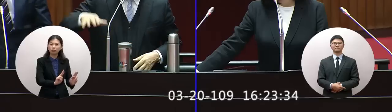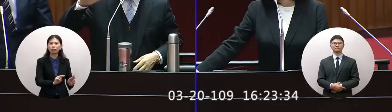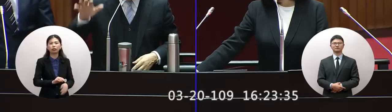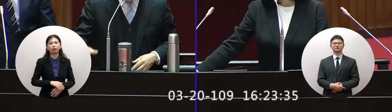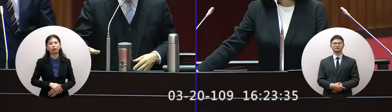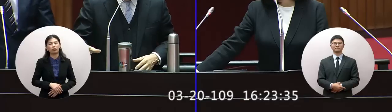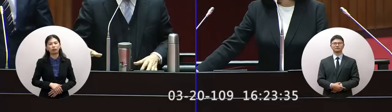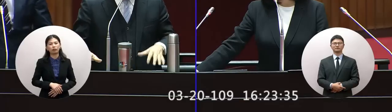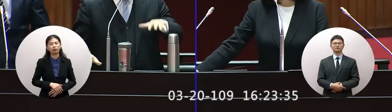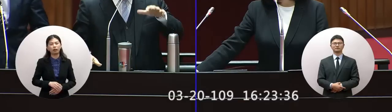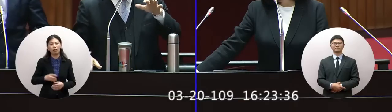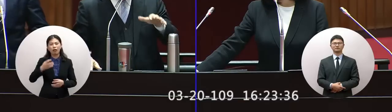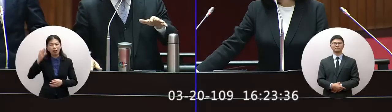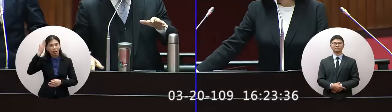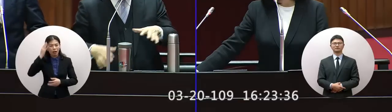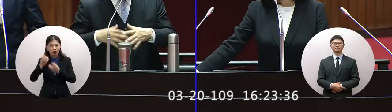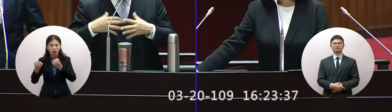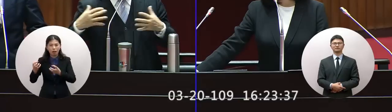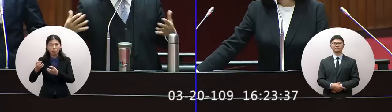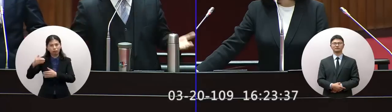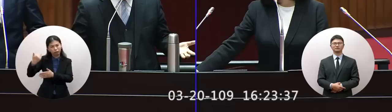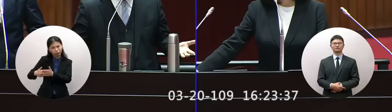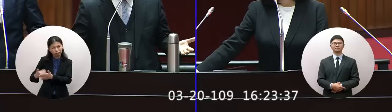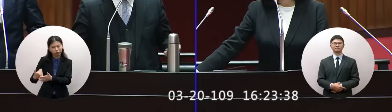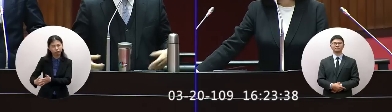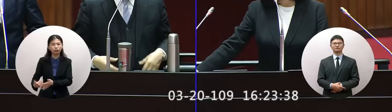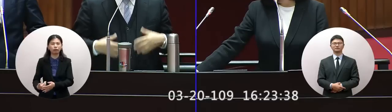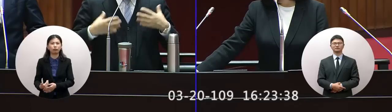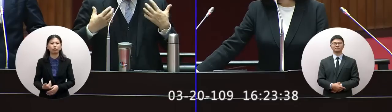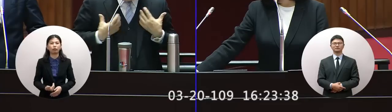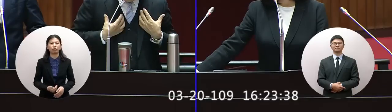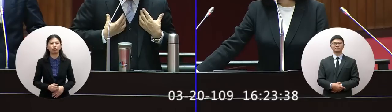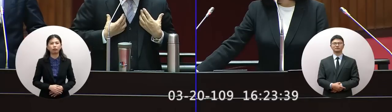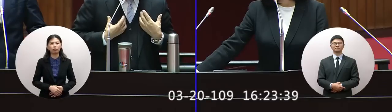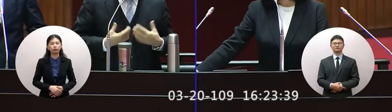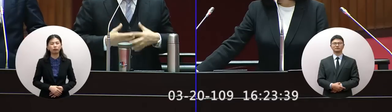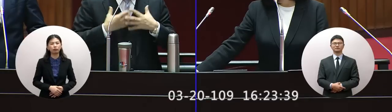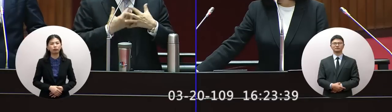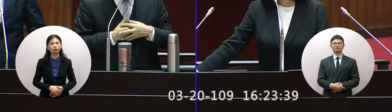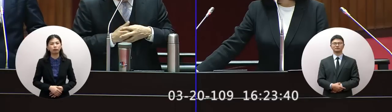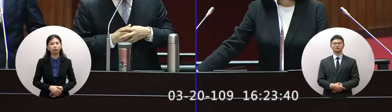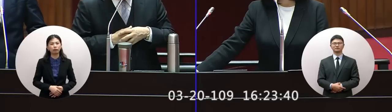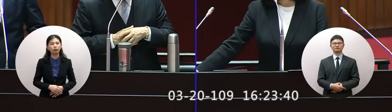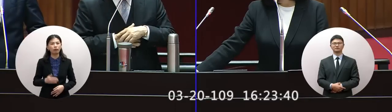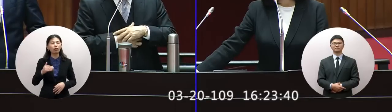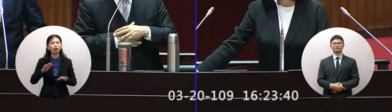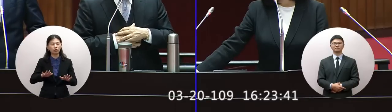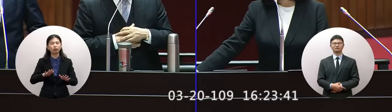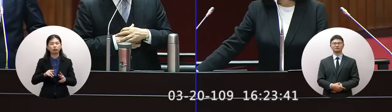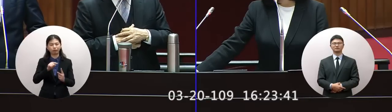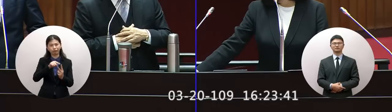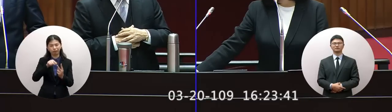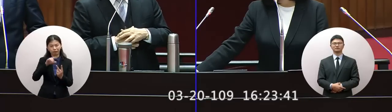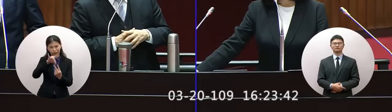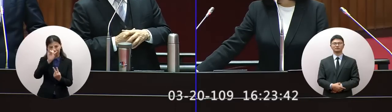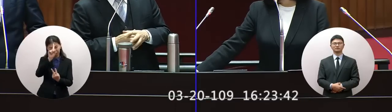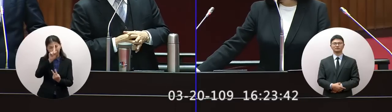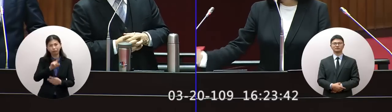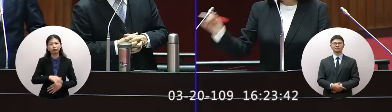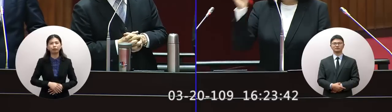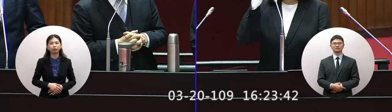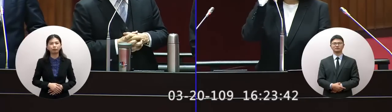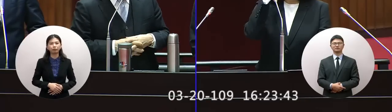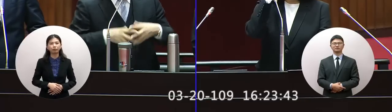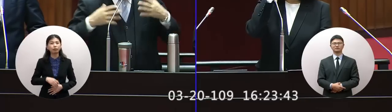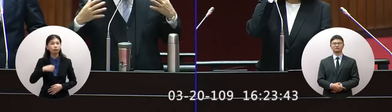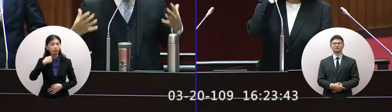电来减煤、增气、展绿？我们要就要做抉择。另外，我